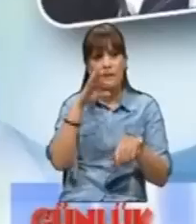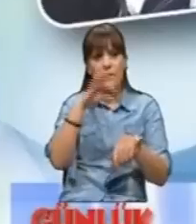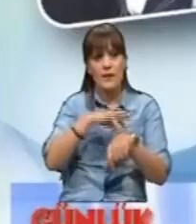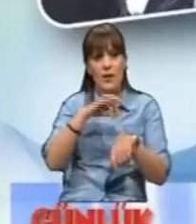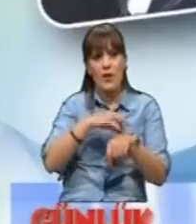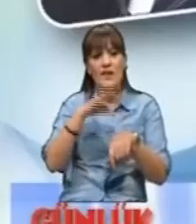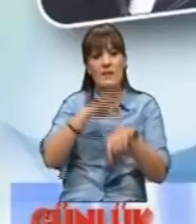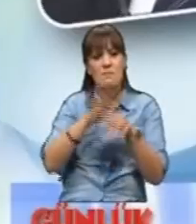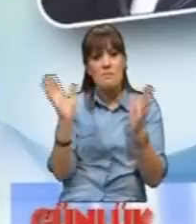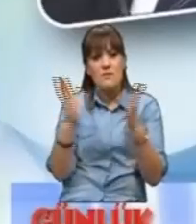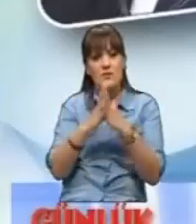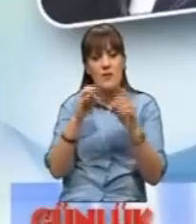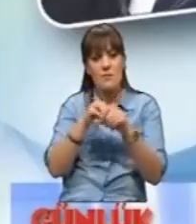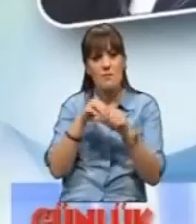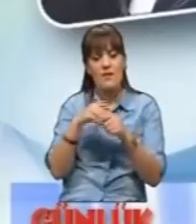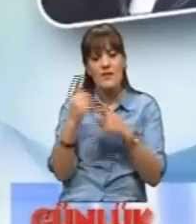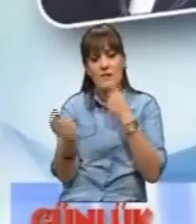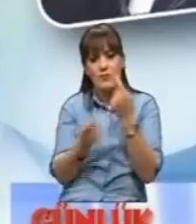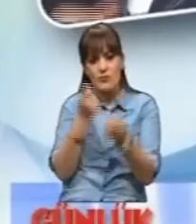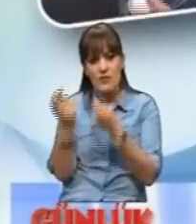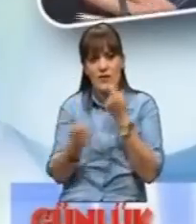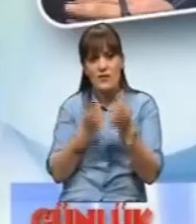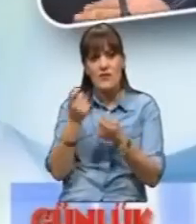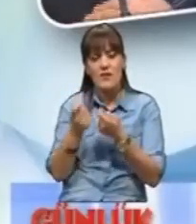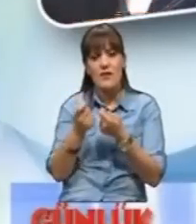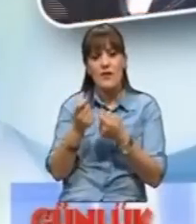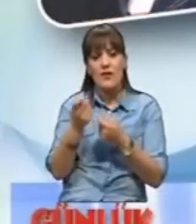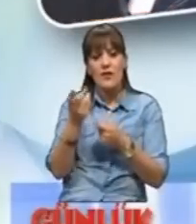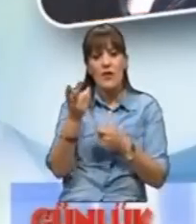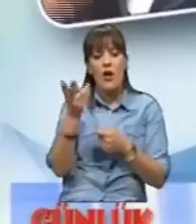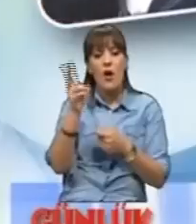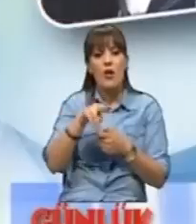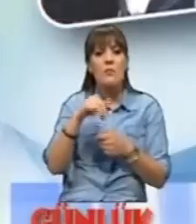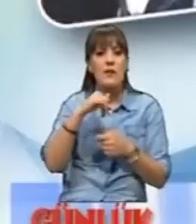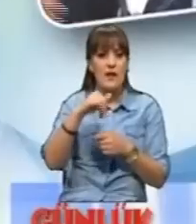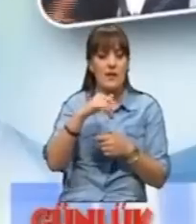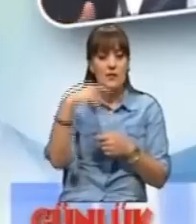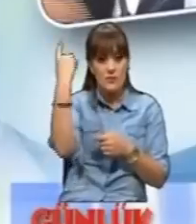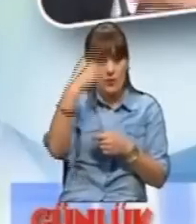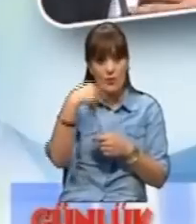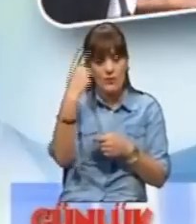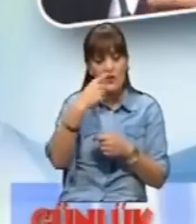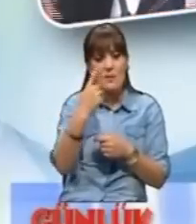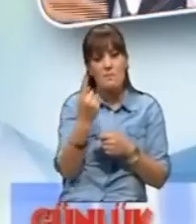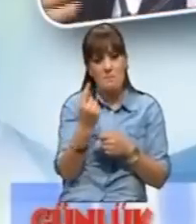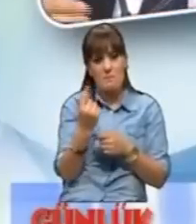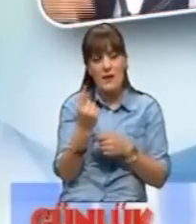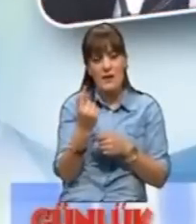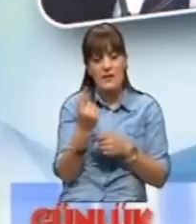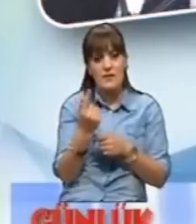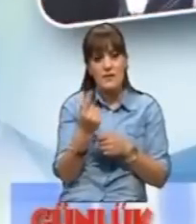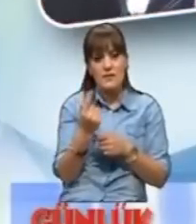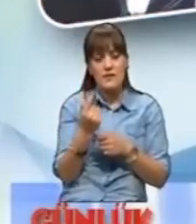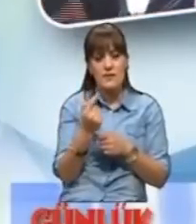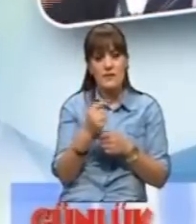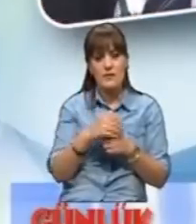doktorlar tıp camiasıyla ile uğraşanlar ölüme yakındır. Dolayısıyla biraz da daha